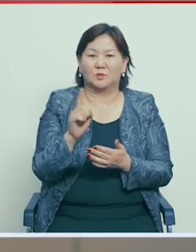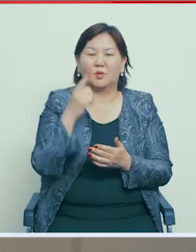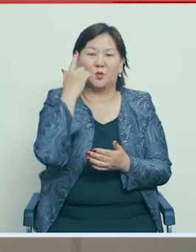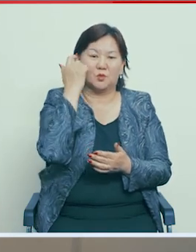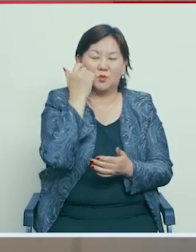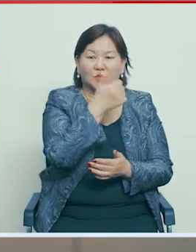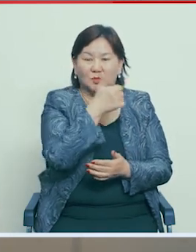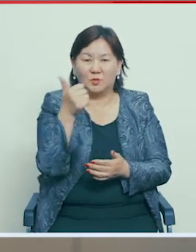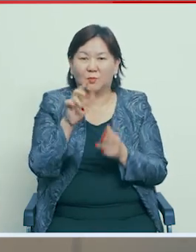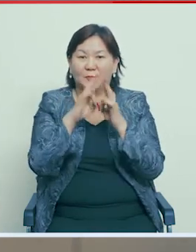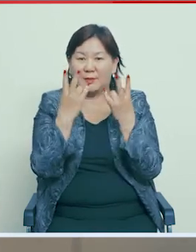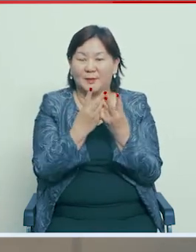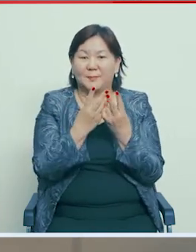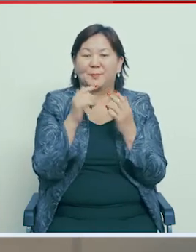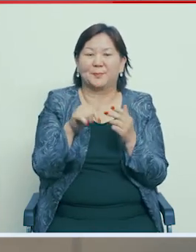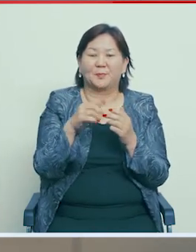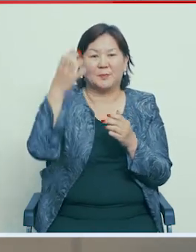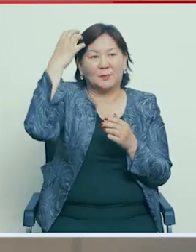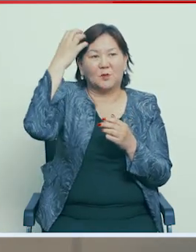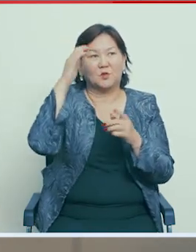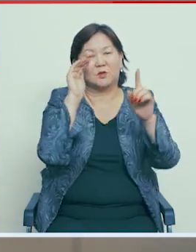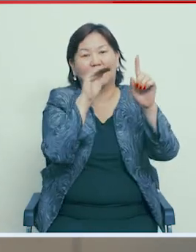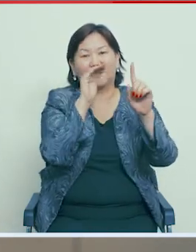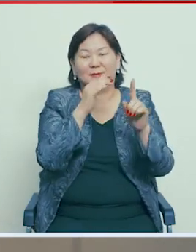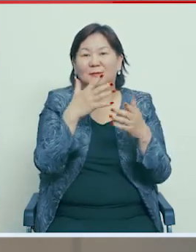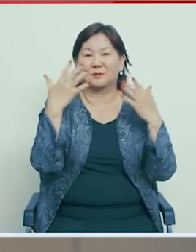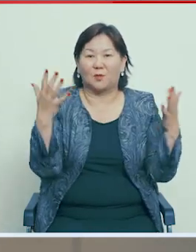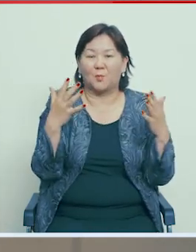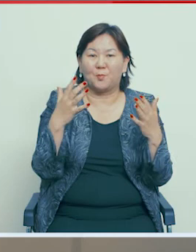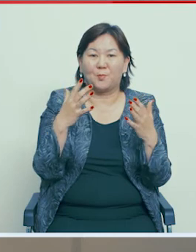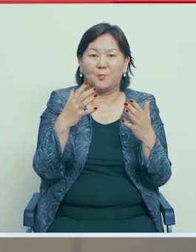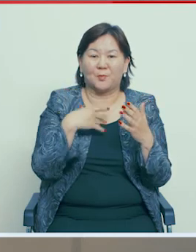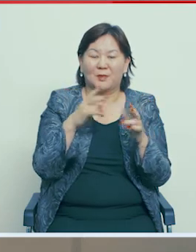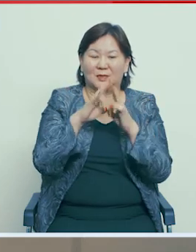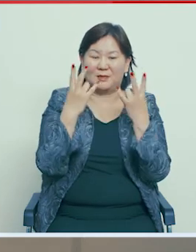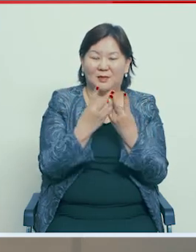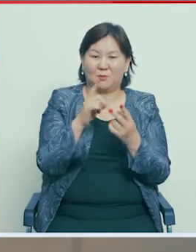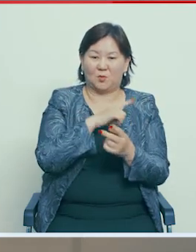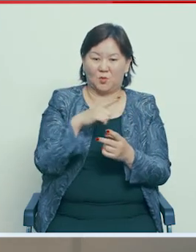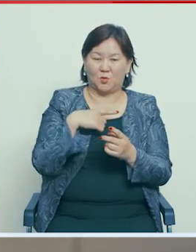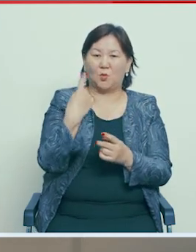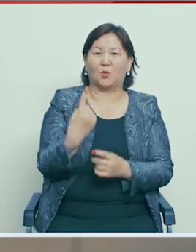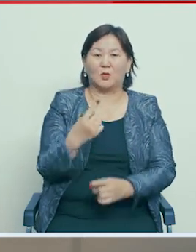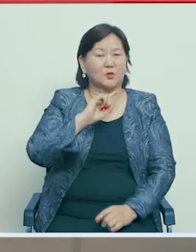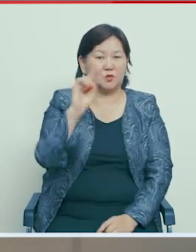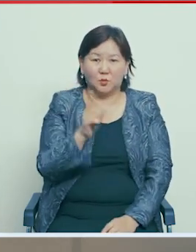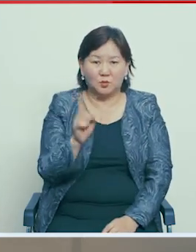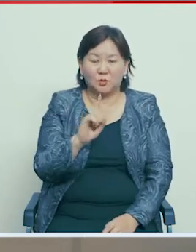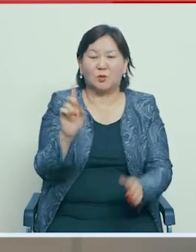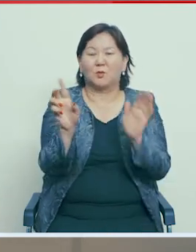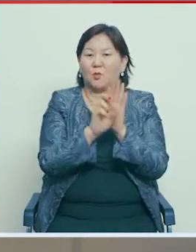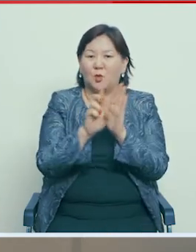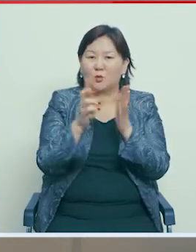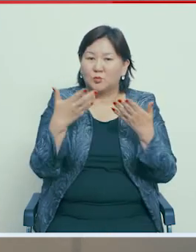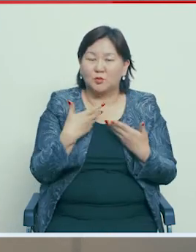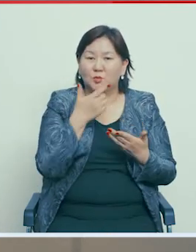асуудал байна. Нөгөө талаас төр талдаа тийм ба нөгөө талдаа хамгийн том юм байна. Манай нийгэм маань өөрөө хүлээн зөвшөөрөхгүй байна биднийг боломж олгохгүй байна